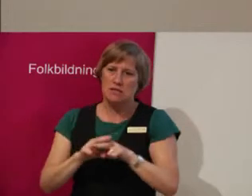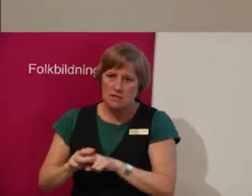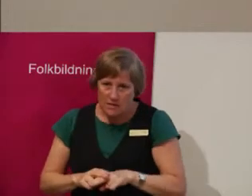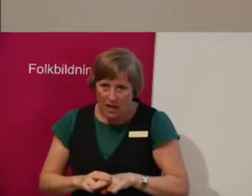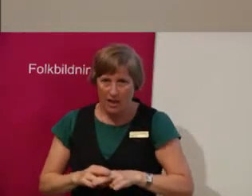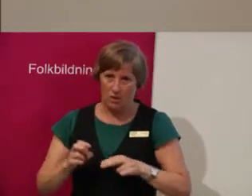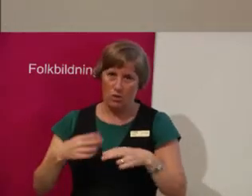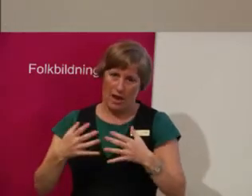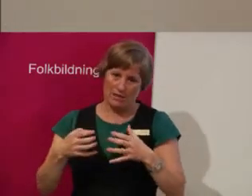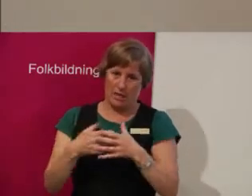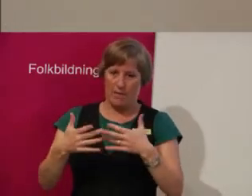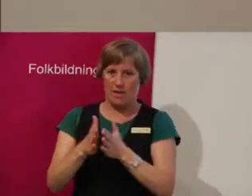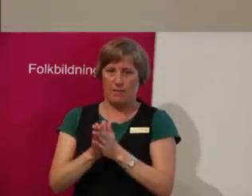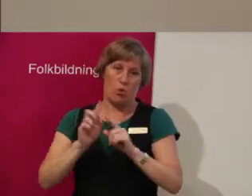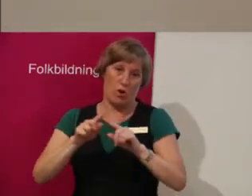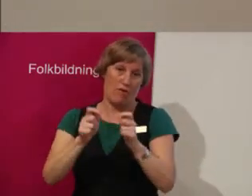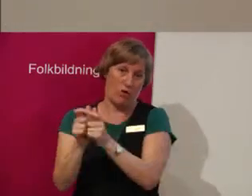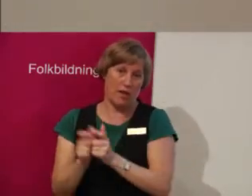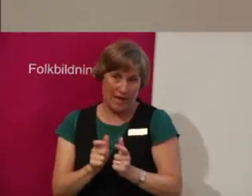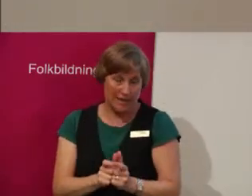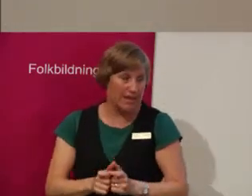med föreningar.